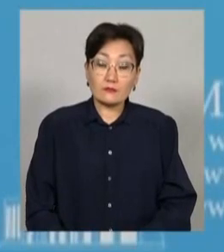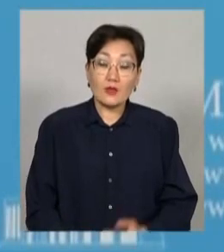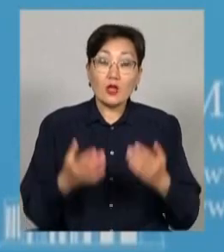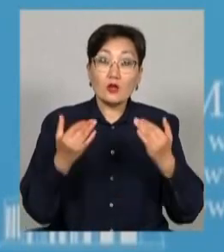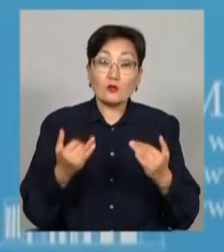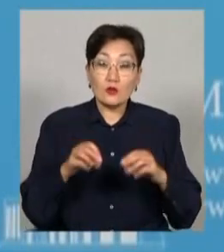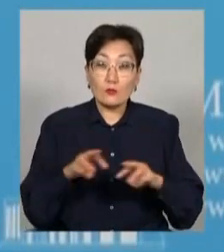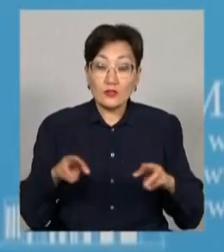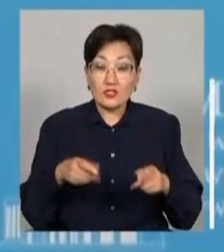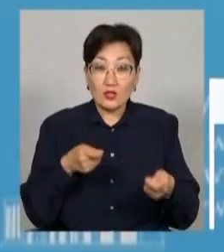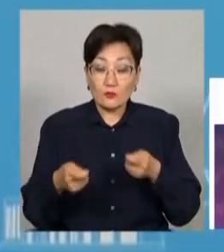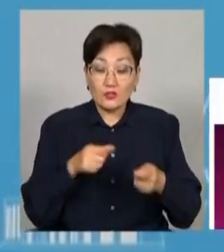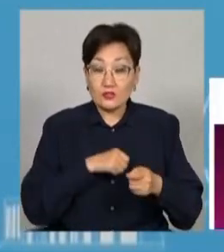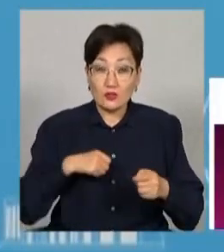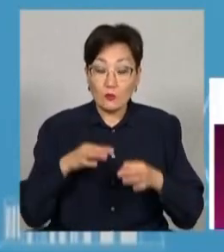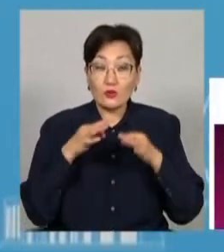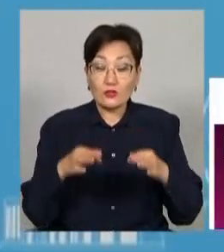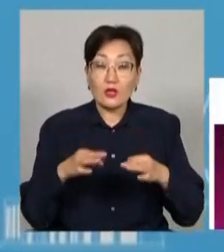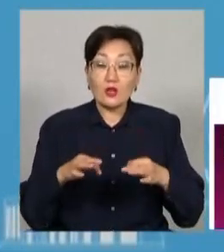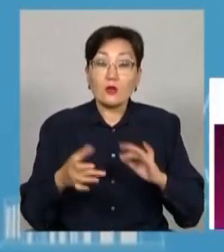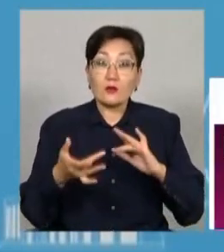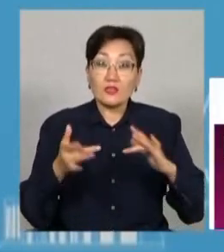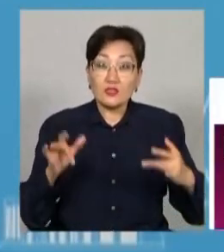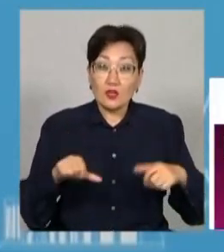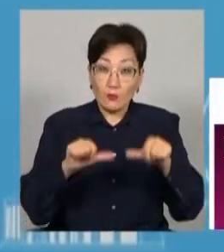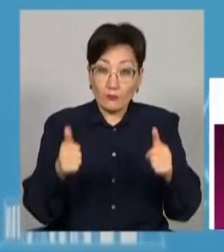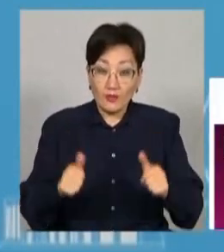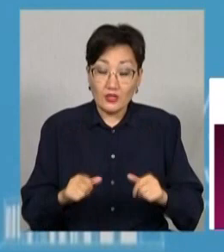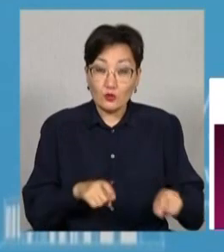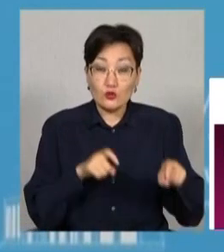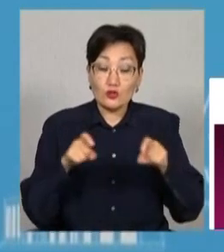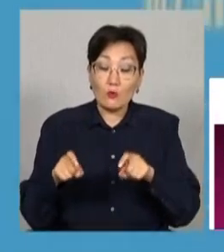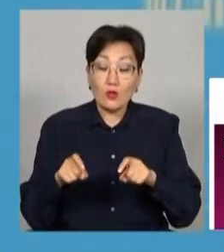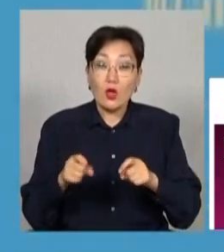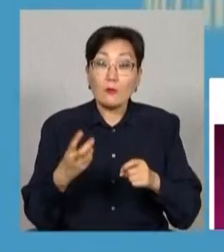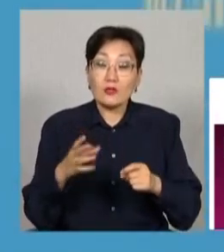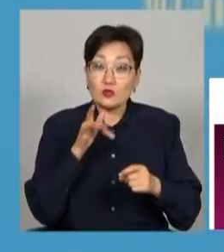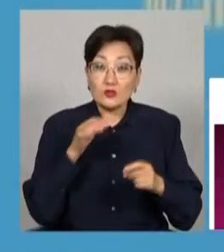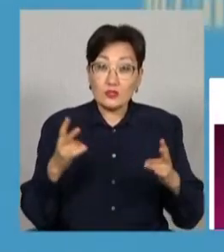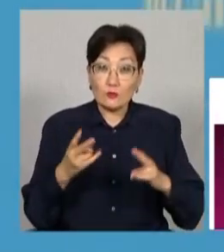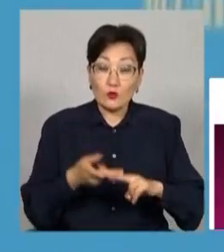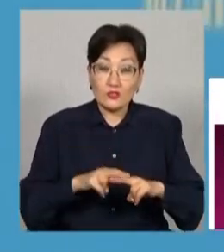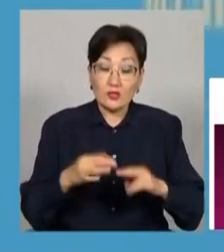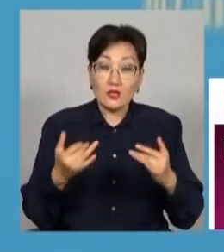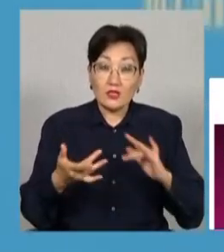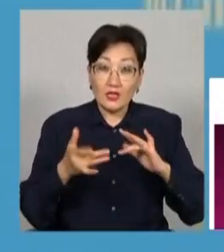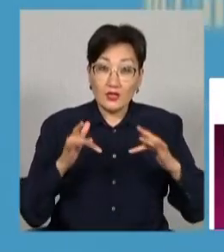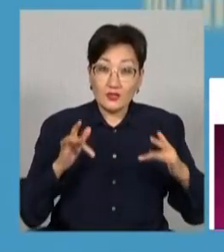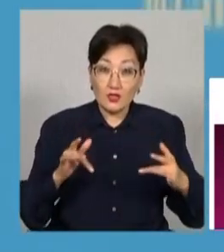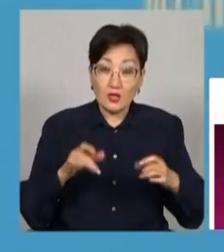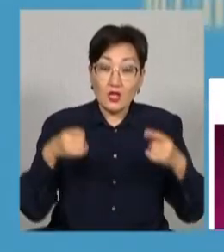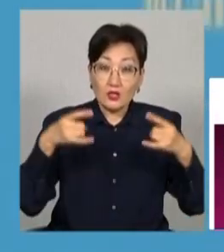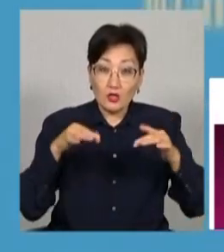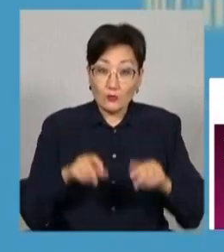Бүгін министрдің өзі айтты, біз қазір платформалық модельге көшіп жатырмыз, оған да бірнеше уақыт керек болады деді. Біз өйткені өмірдің бәрі цифрландыруға келе